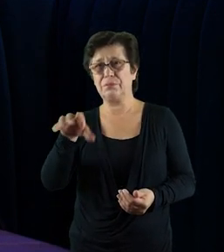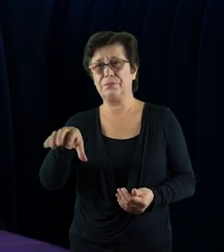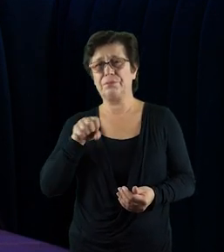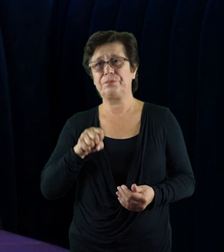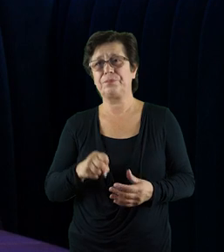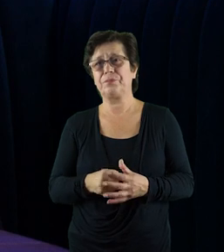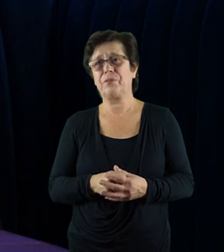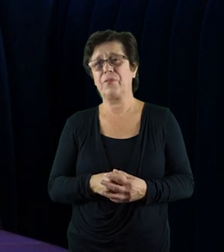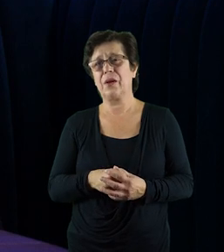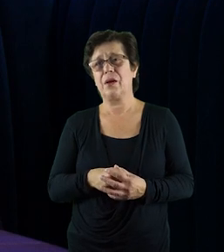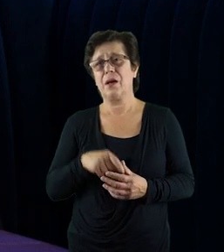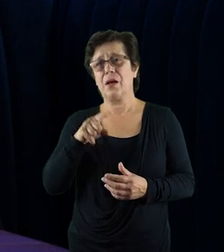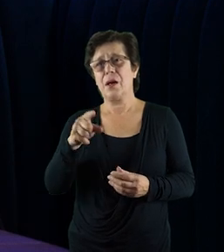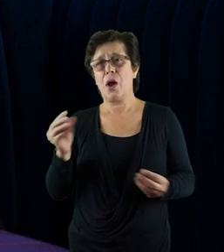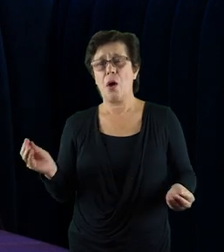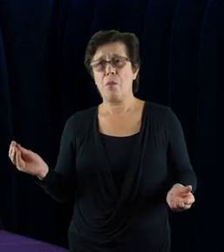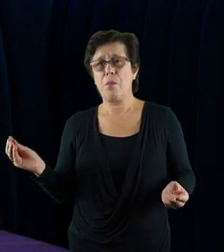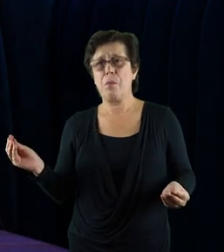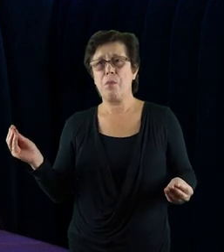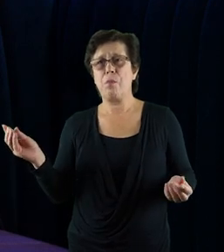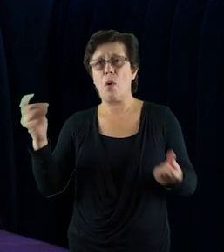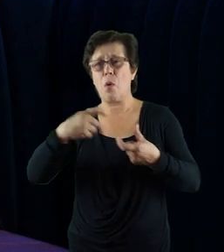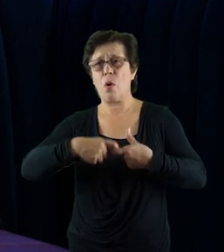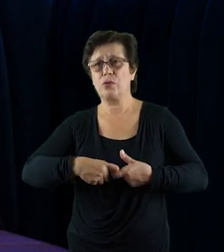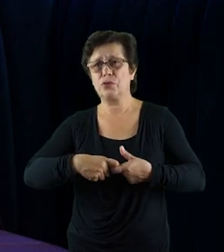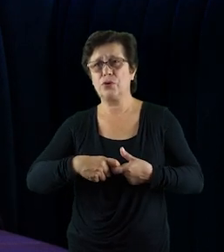trwa. No i on jednak połączył w swojej twórczości i